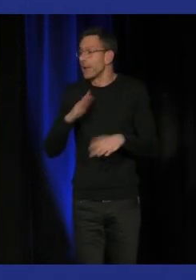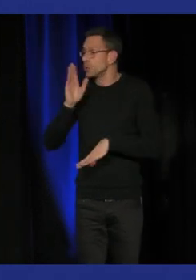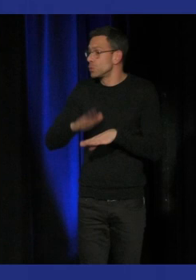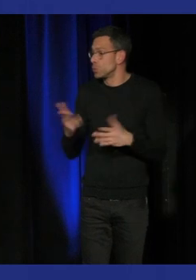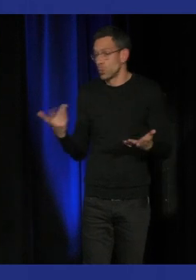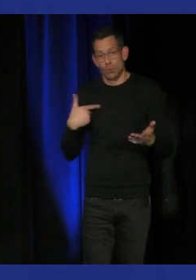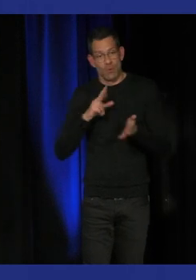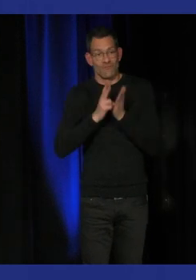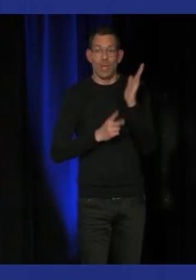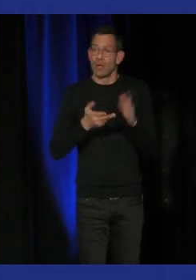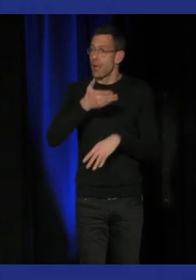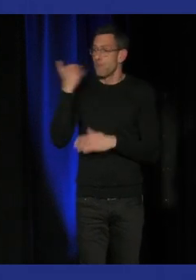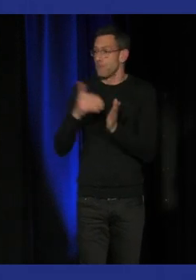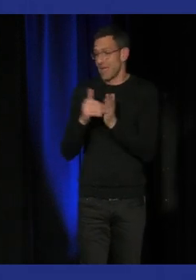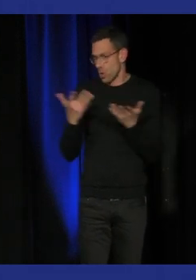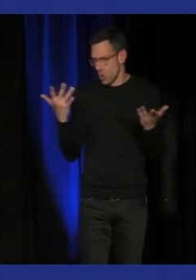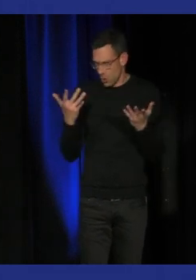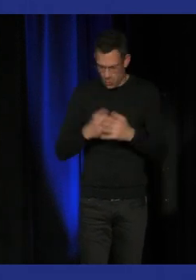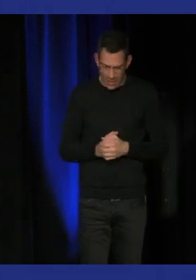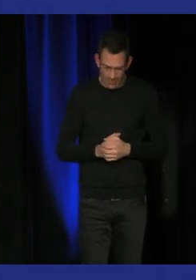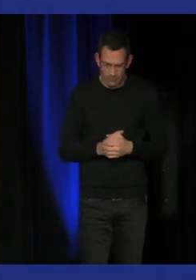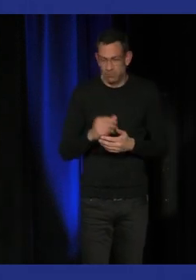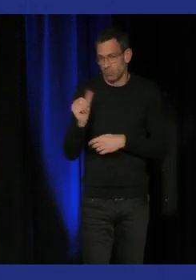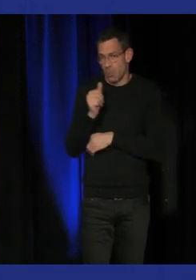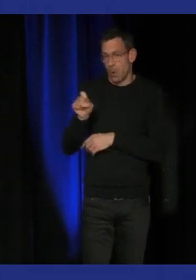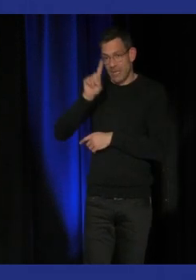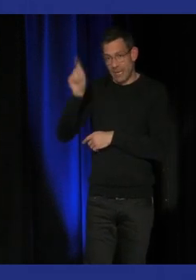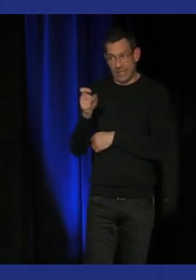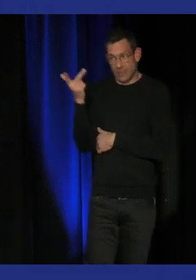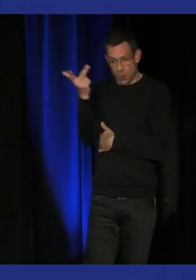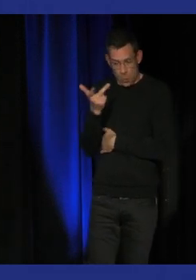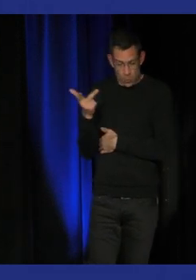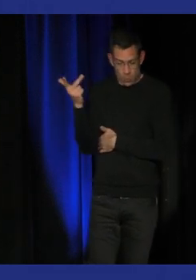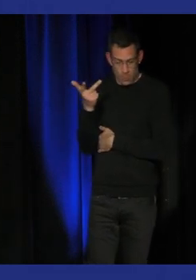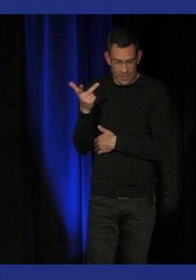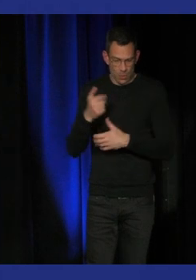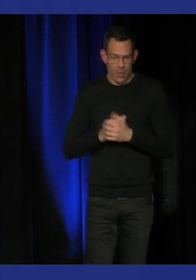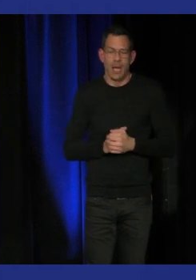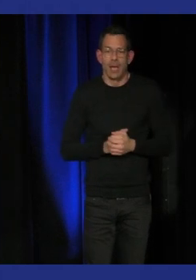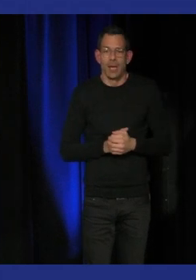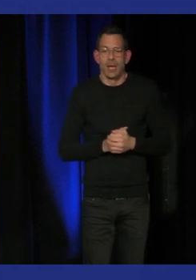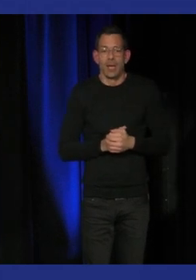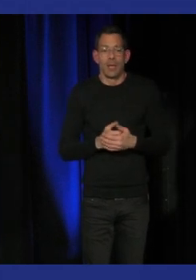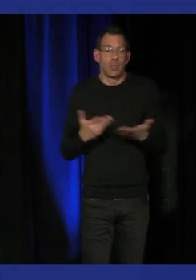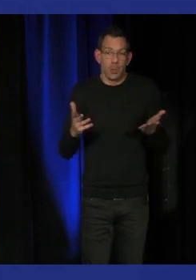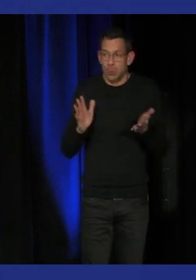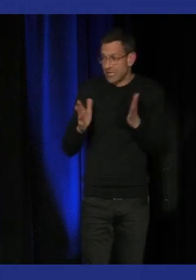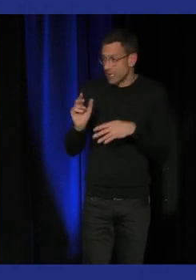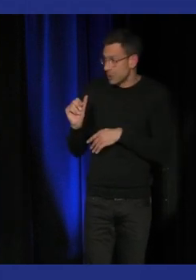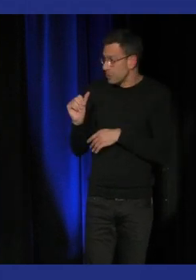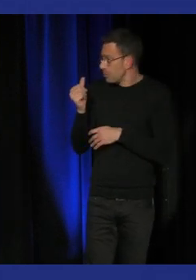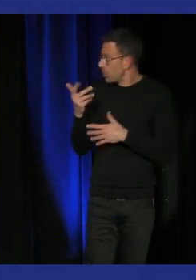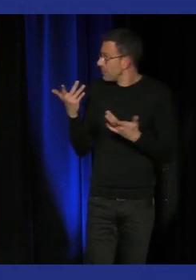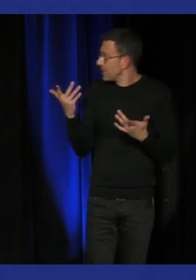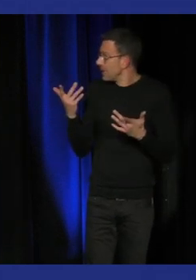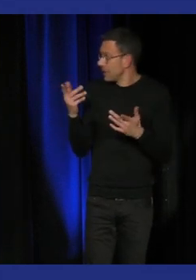promouvoir? Voilà, ça, c'était une question qu'on voulait poser pour chacun de vous trois. Et puis, du coup, pour commencer peut-être